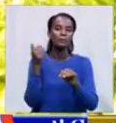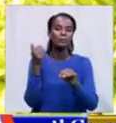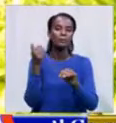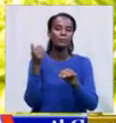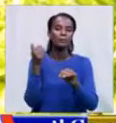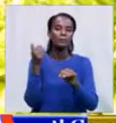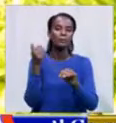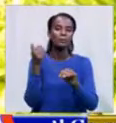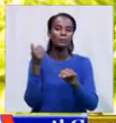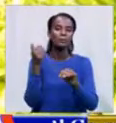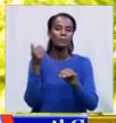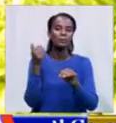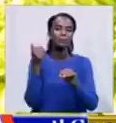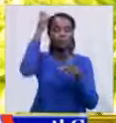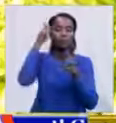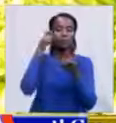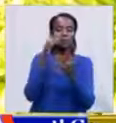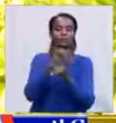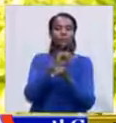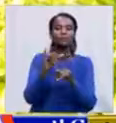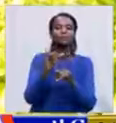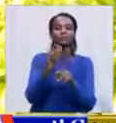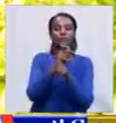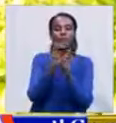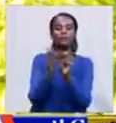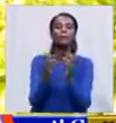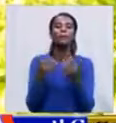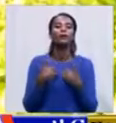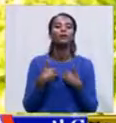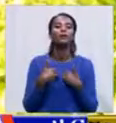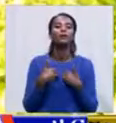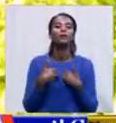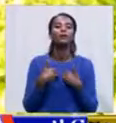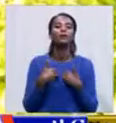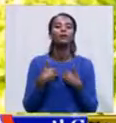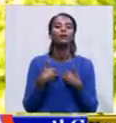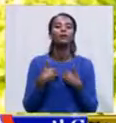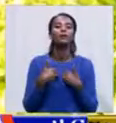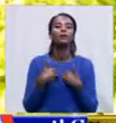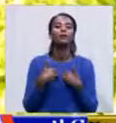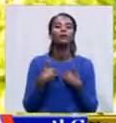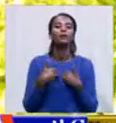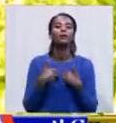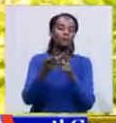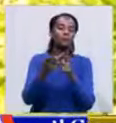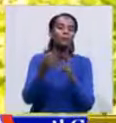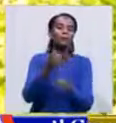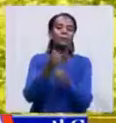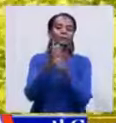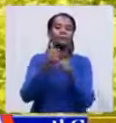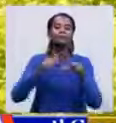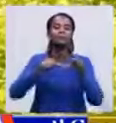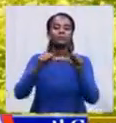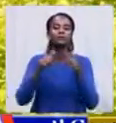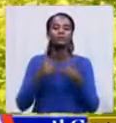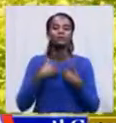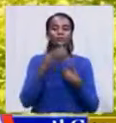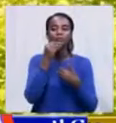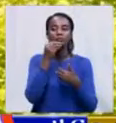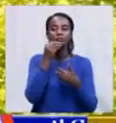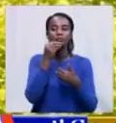እንደ ተማሪ፣ መንግስት ሰራተኛ እንደ መንግስት ሰራተኛ፣ ሌላም ፕሮጀክቶች ሁሉም ባለበት ፕሮጀክቱን እንትን የመደገፍ እንትን መቀጠላ ግድብ